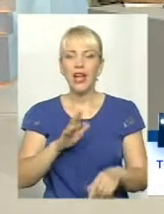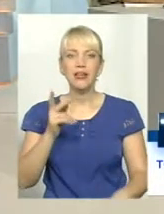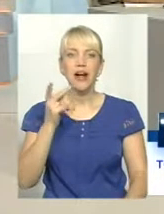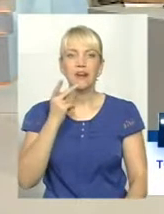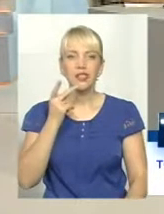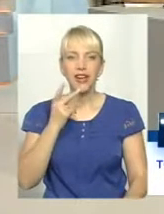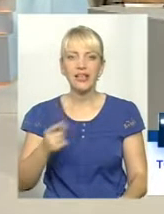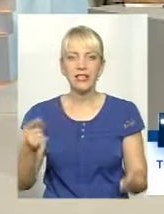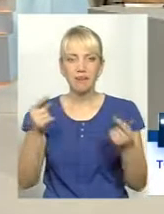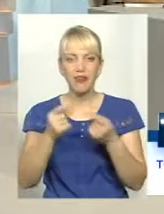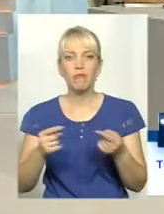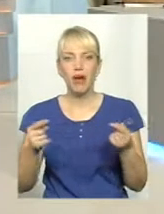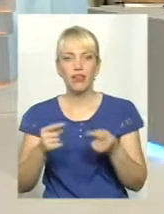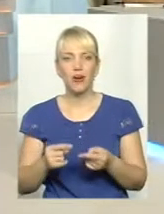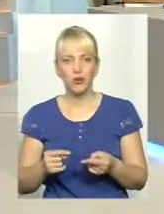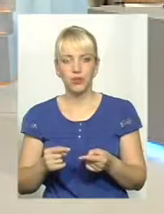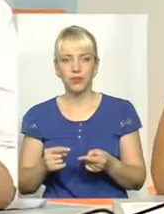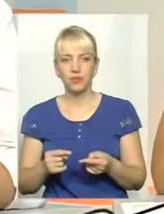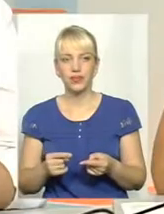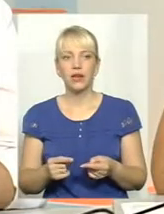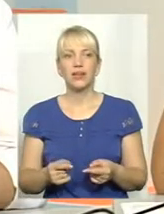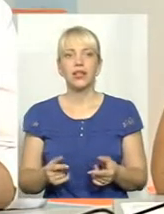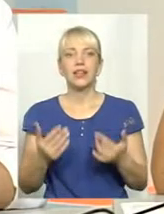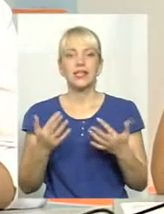Складність, можливо, ще в тому, як його